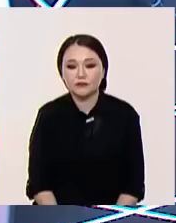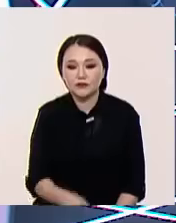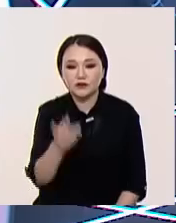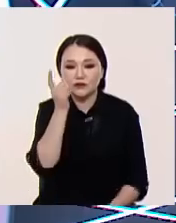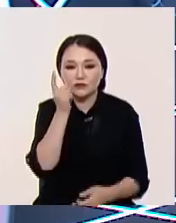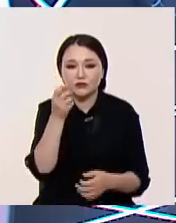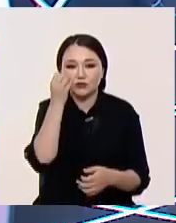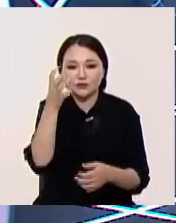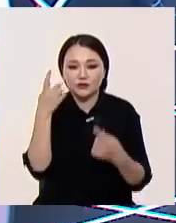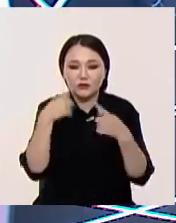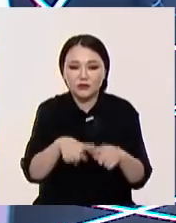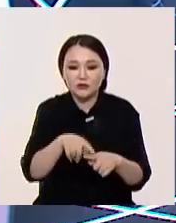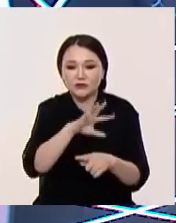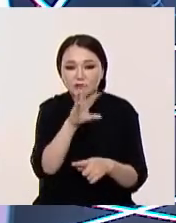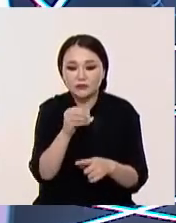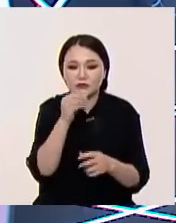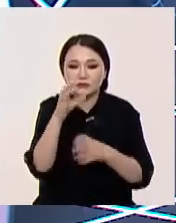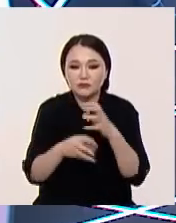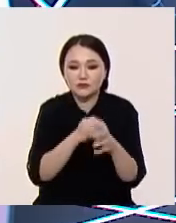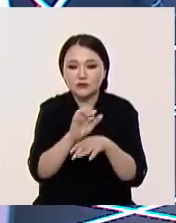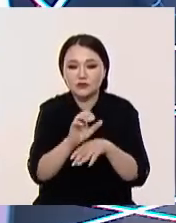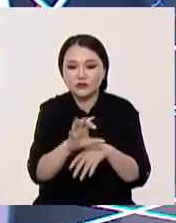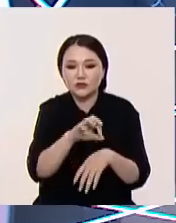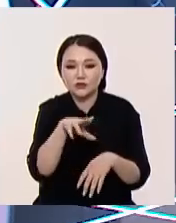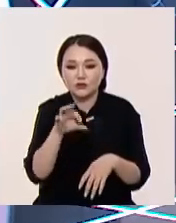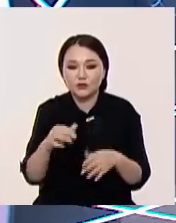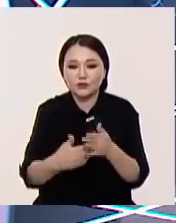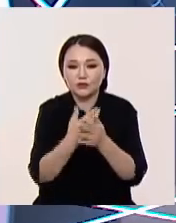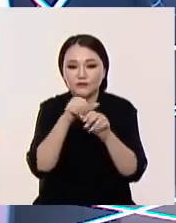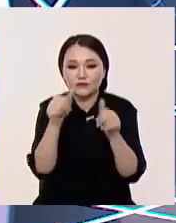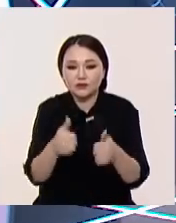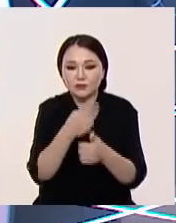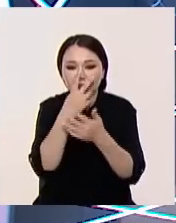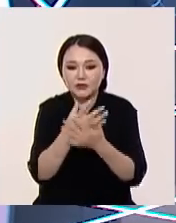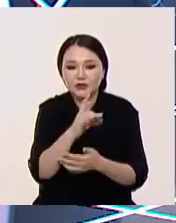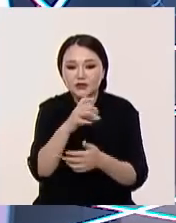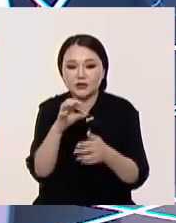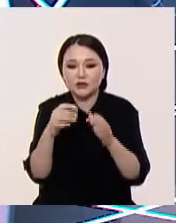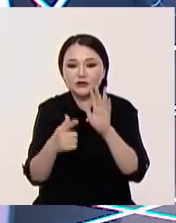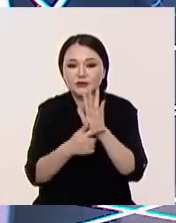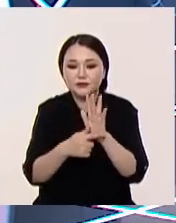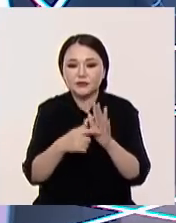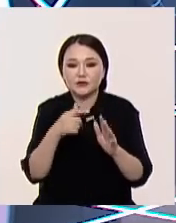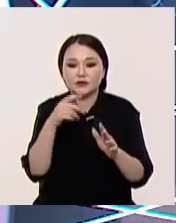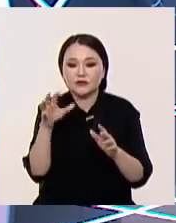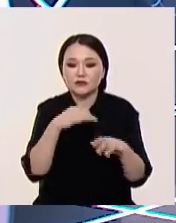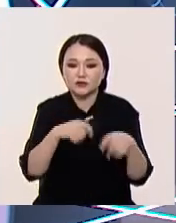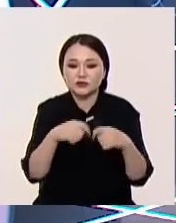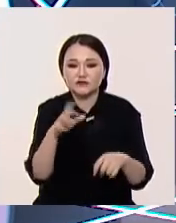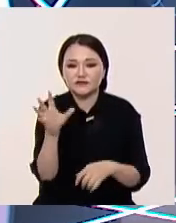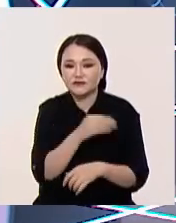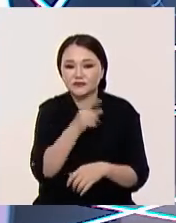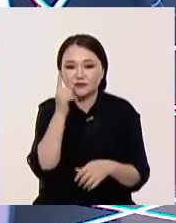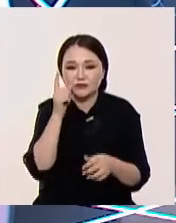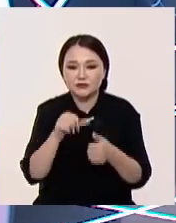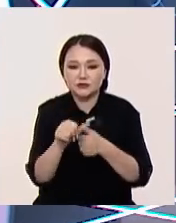Смартфон мен ақылды құрылғылардың әлемдік өндірушісі Oppo жаңа үлгідегі өнімін таныстырды. Reno 7 нарықтағы барлық смартфондардан